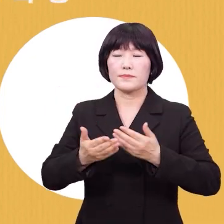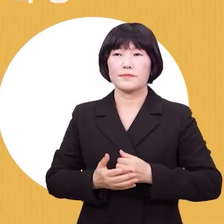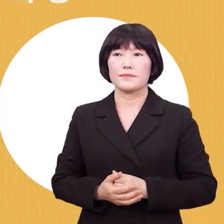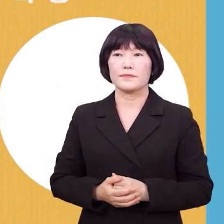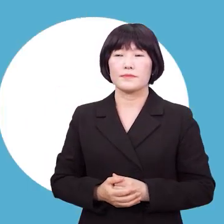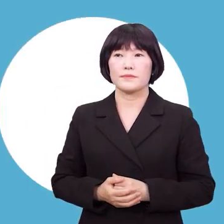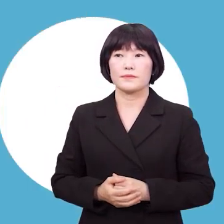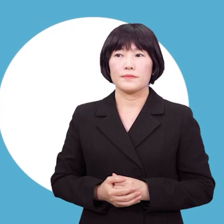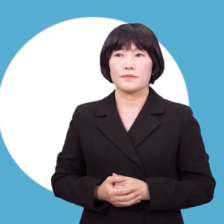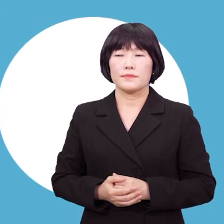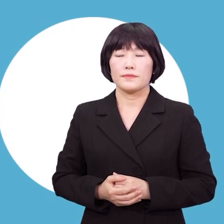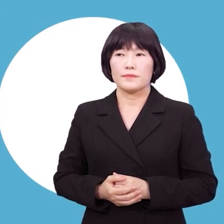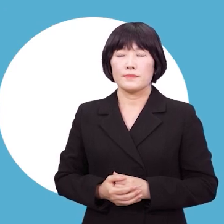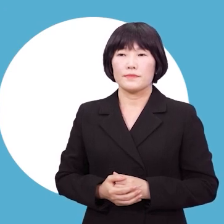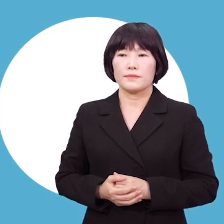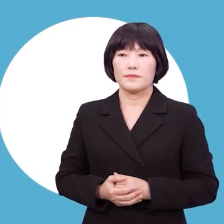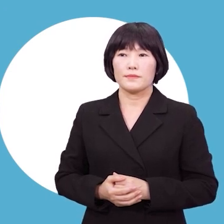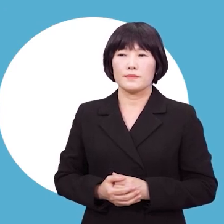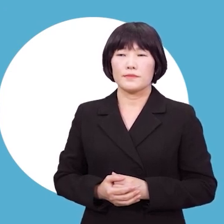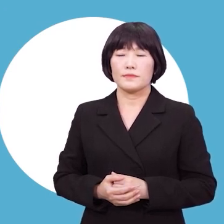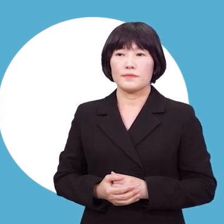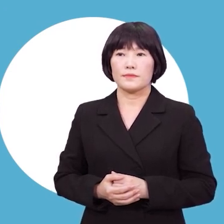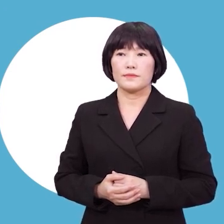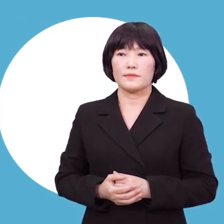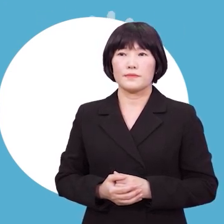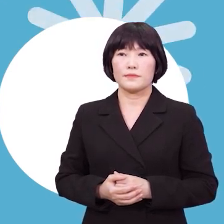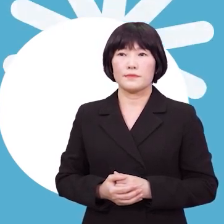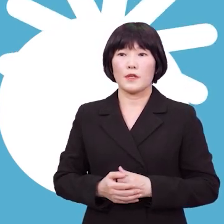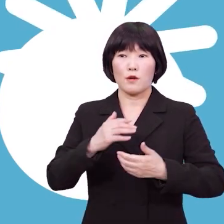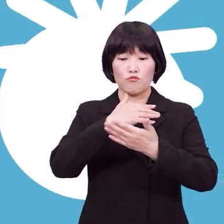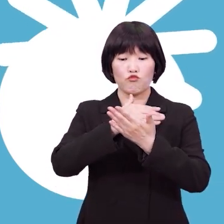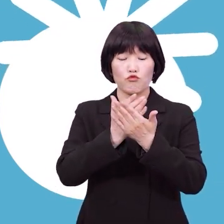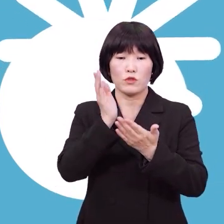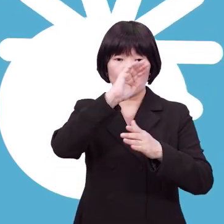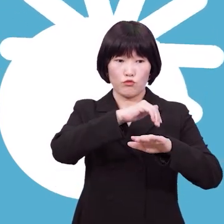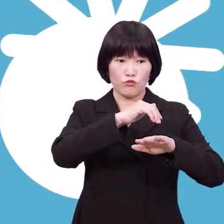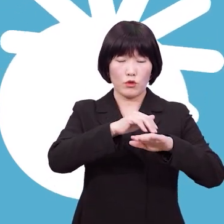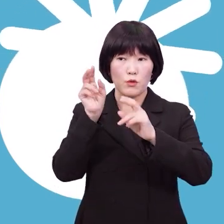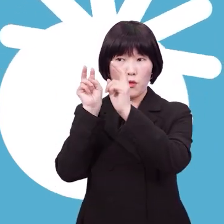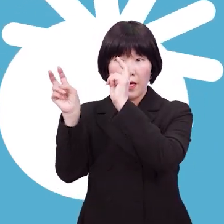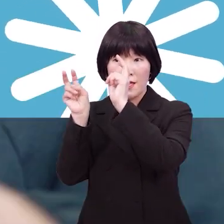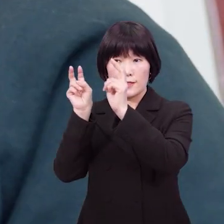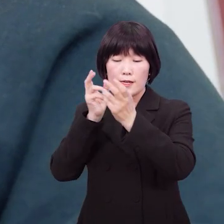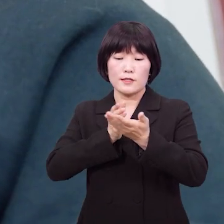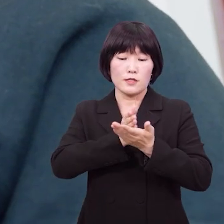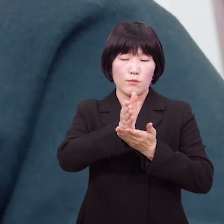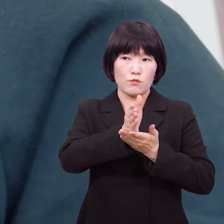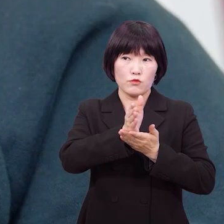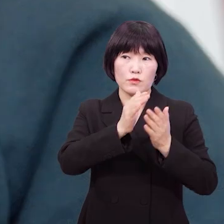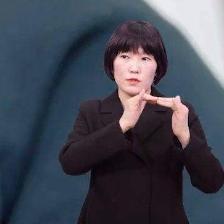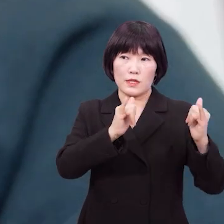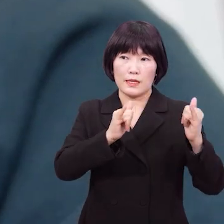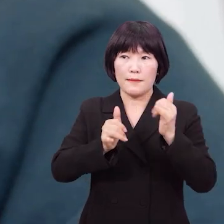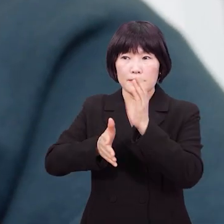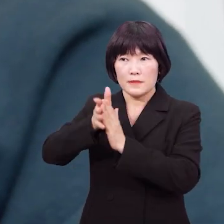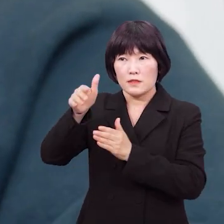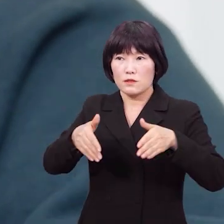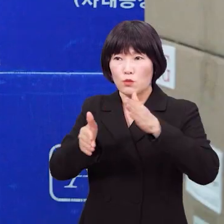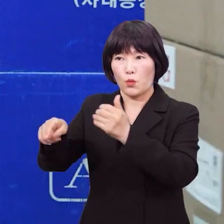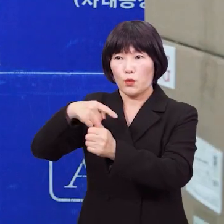전문인력, 시도교육청입니다. 2022 우수 훈련생들을 만나보았습니다. 무슨 일을 하고